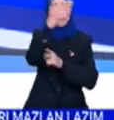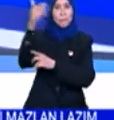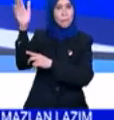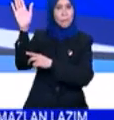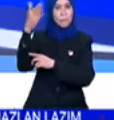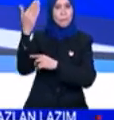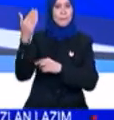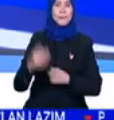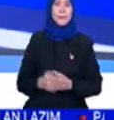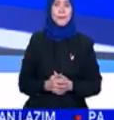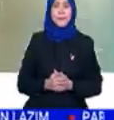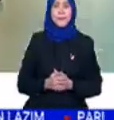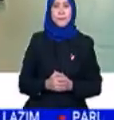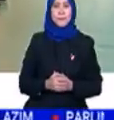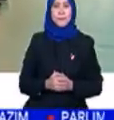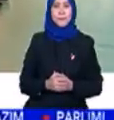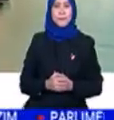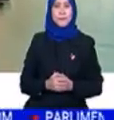Gemilang